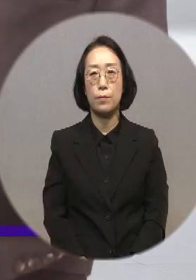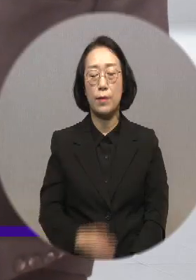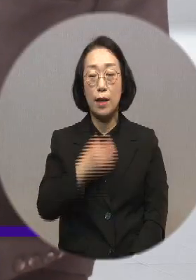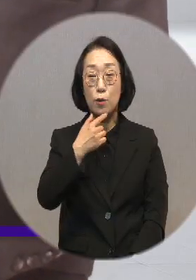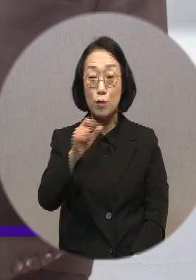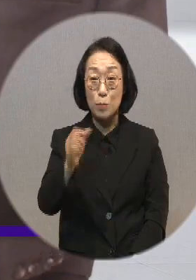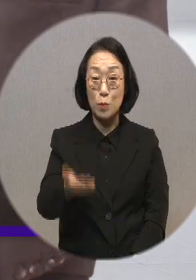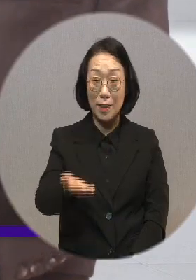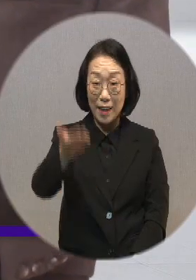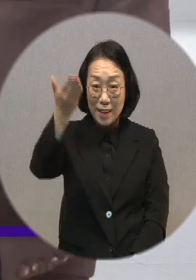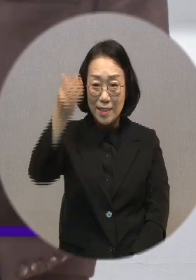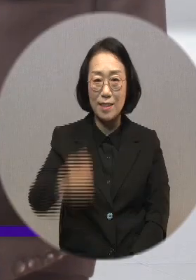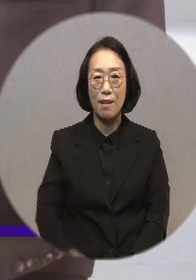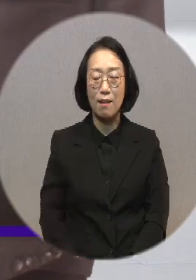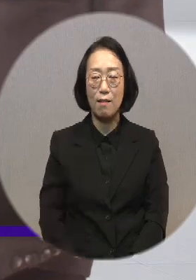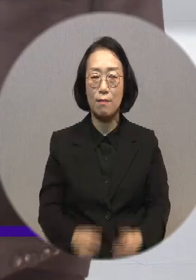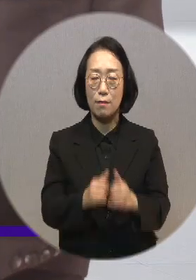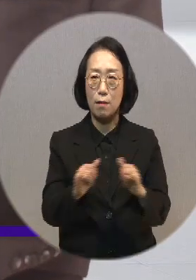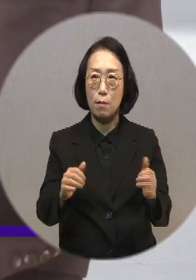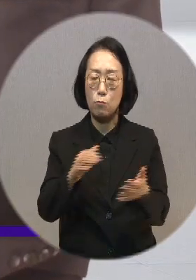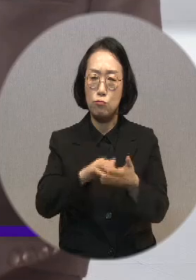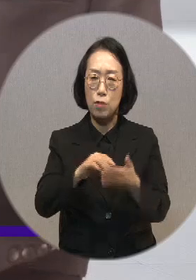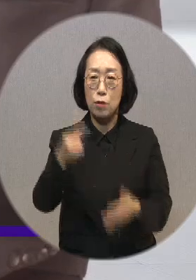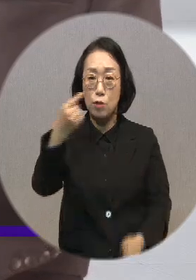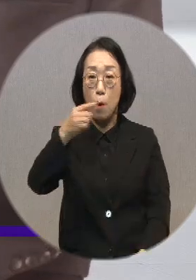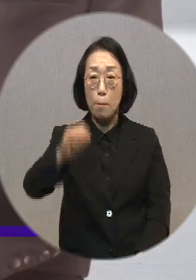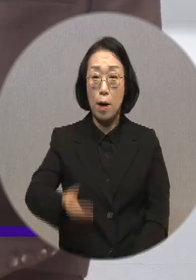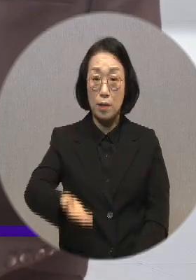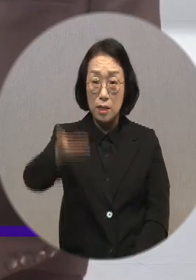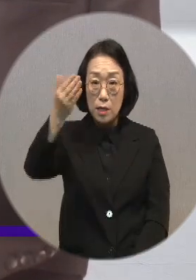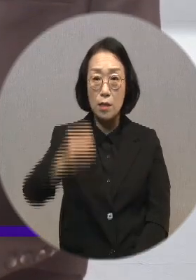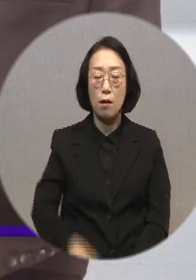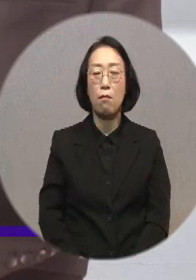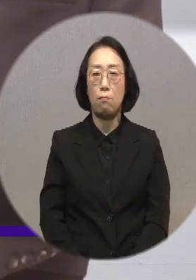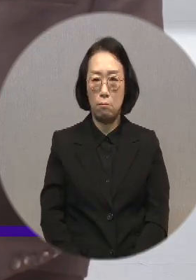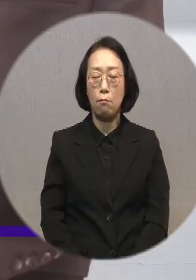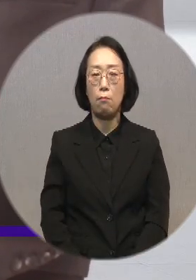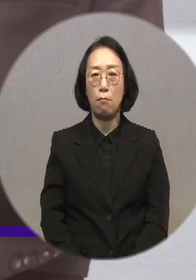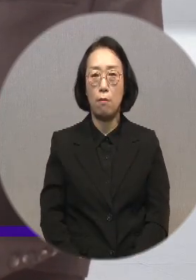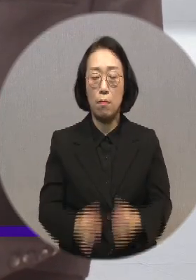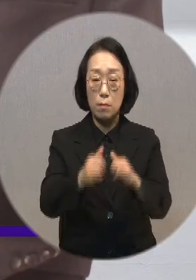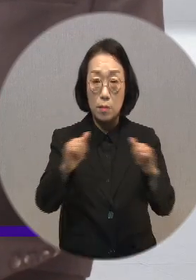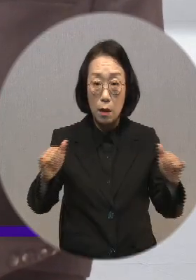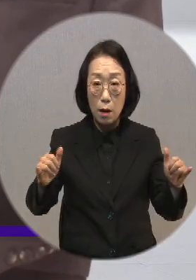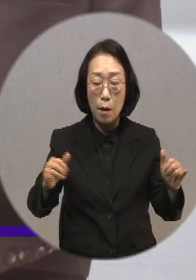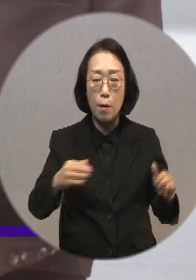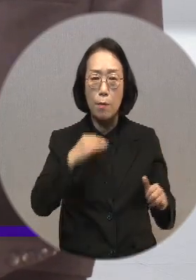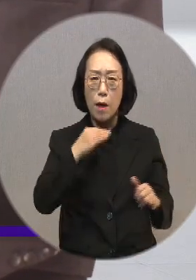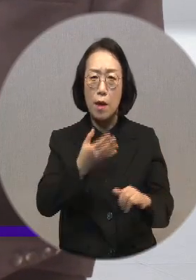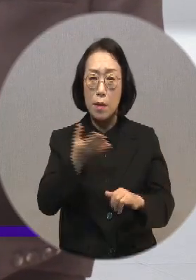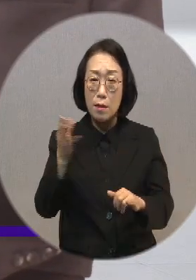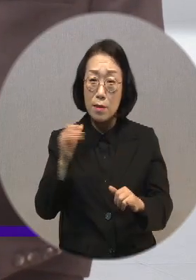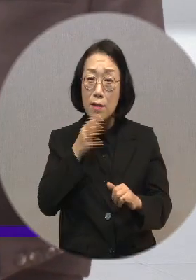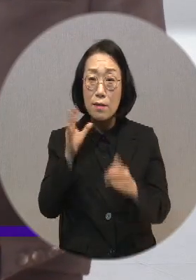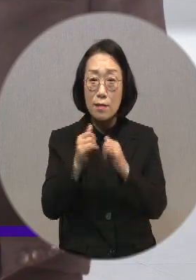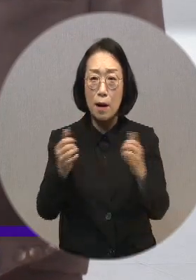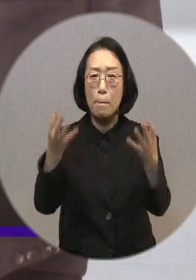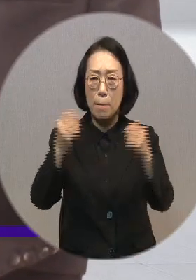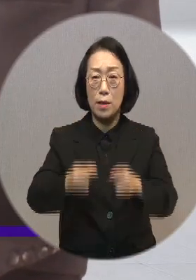(65세) 이상 노인 인구가 1,000만 명을 넘어서며 한국의 인구 구조는 급속한 고령화 단계에